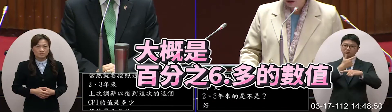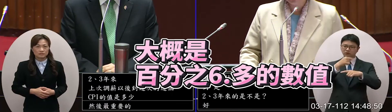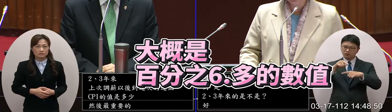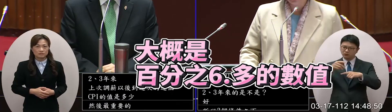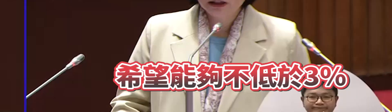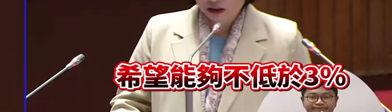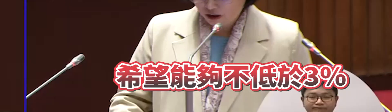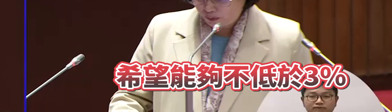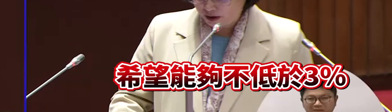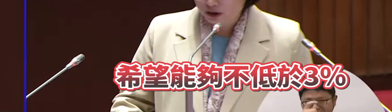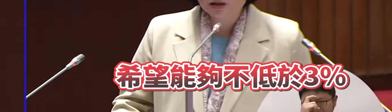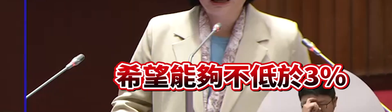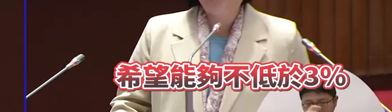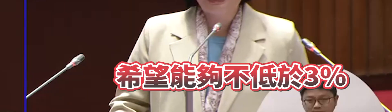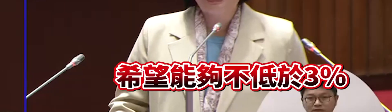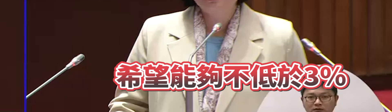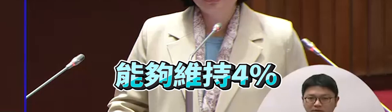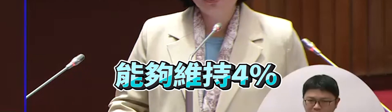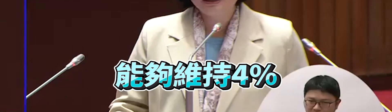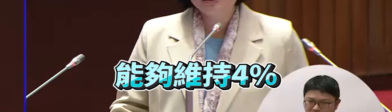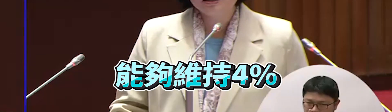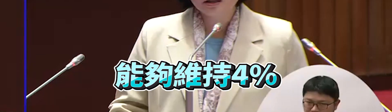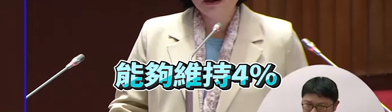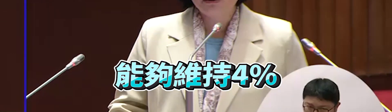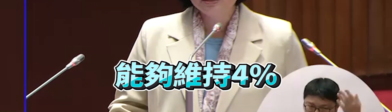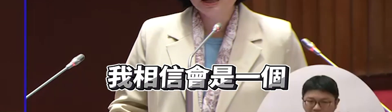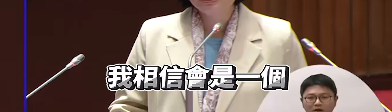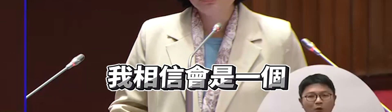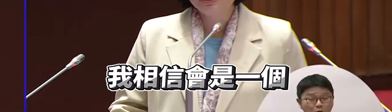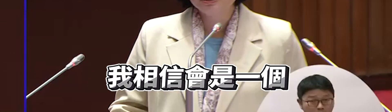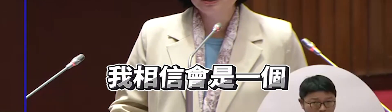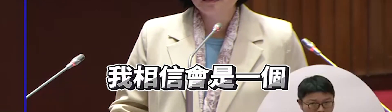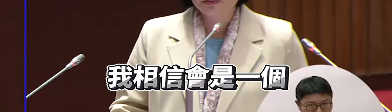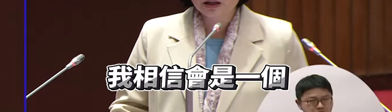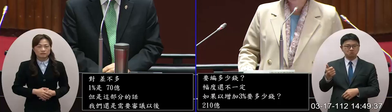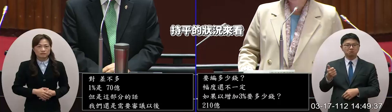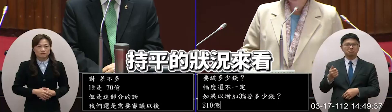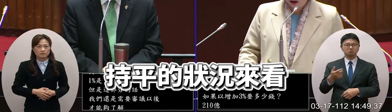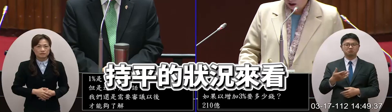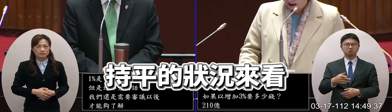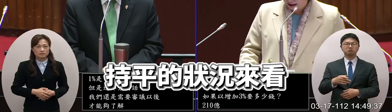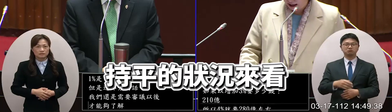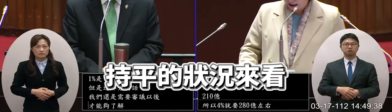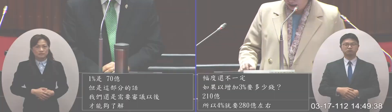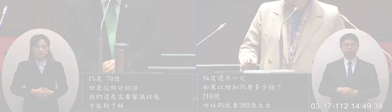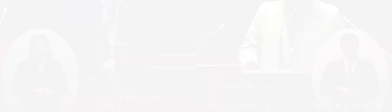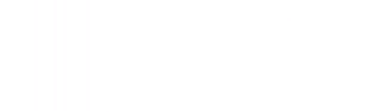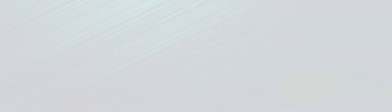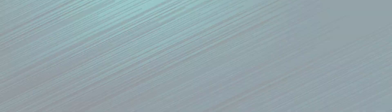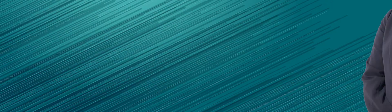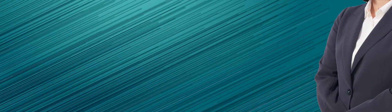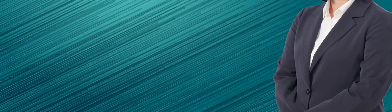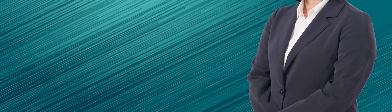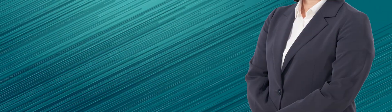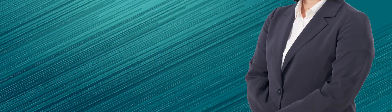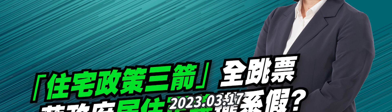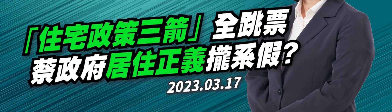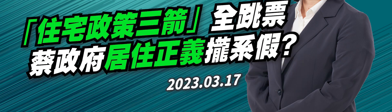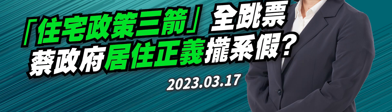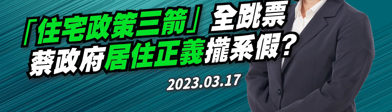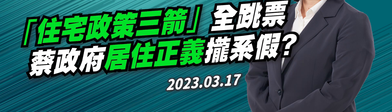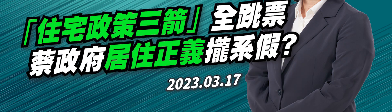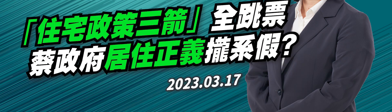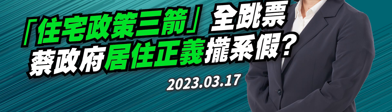一个数值，希望能够不低于3%哈，能够维持4%，我相信会是一个持平的状况来看。